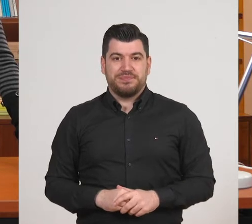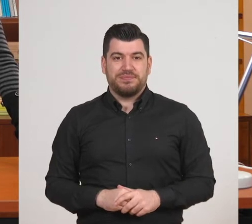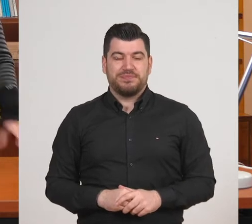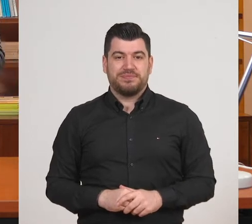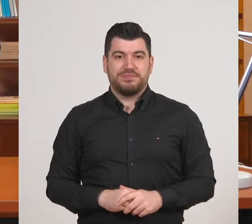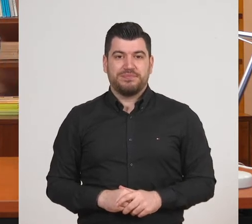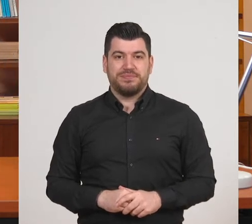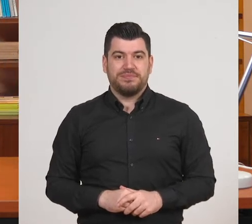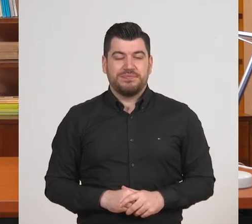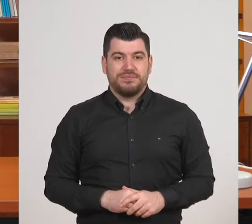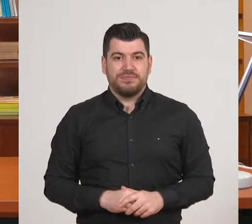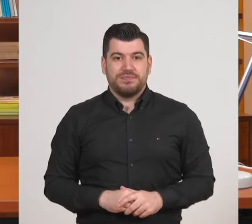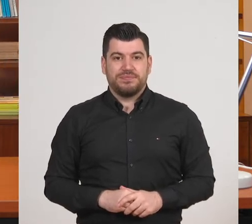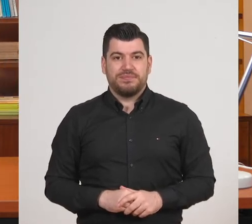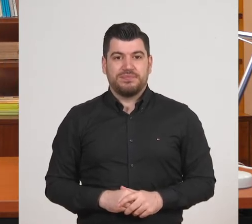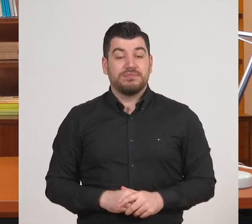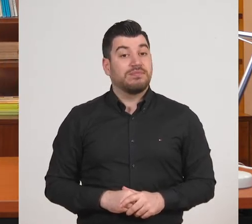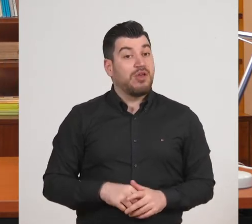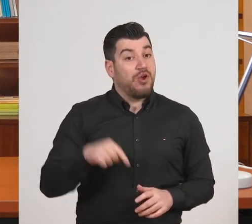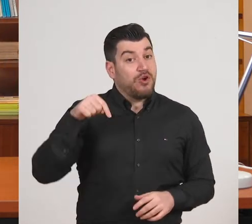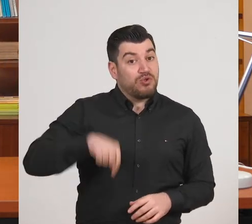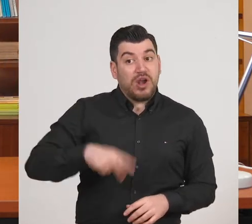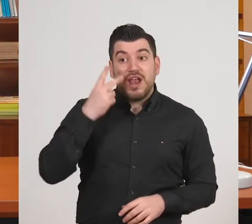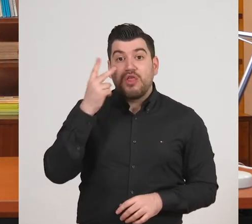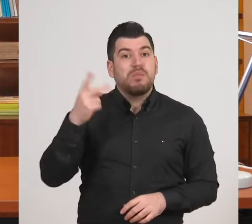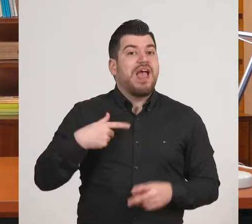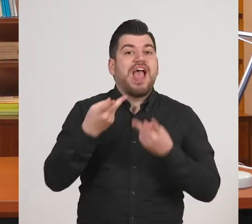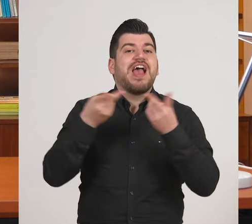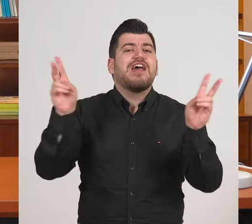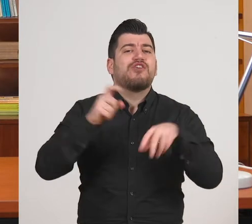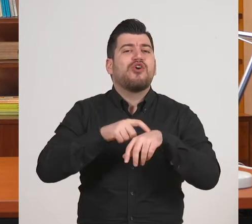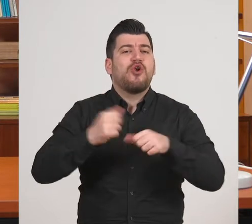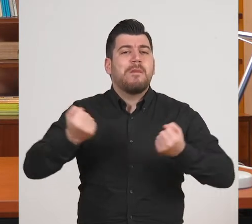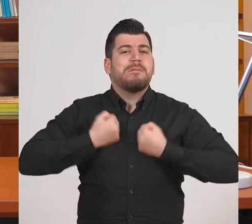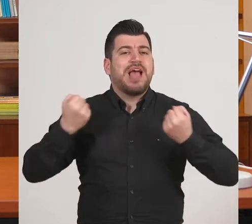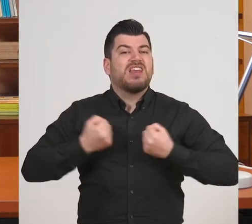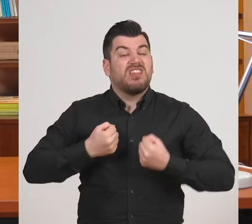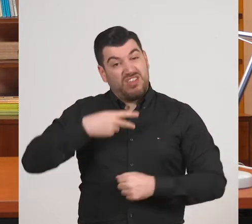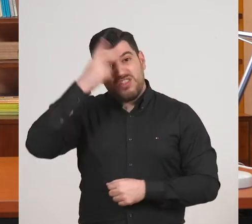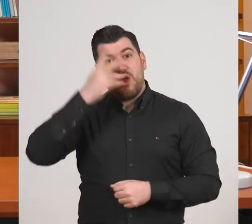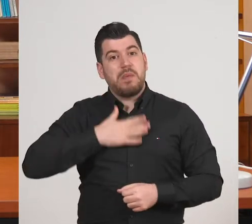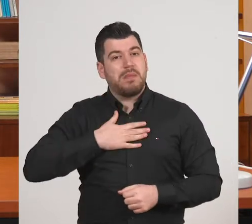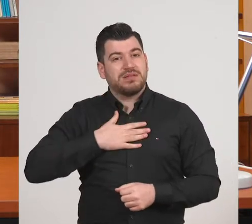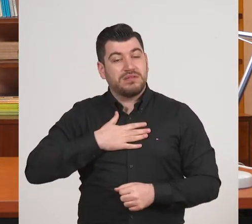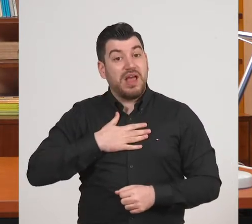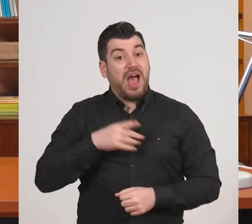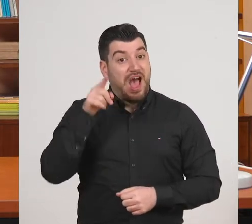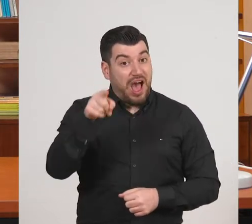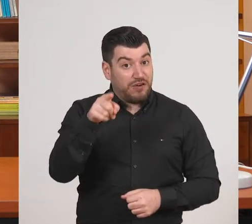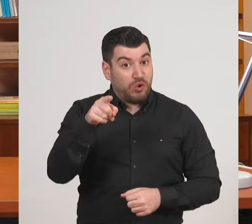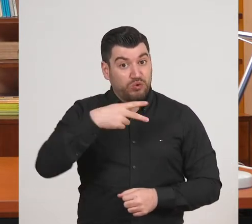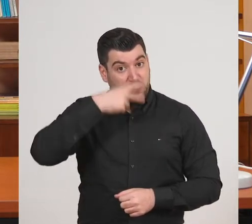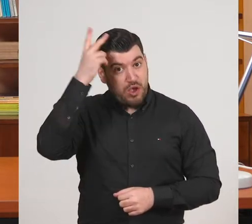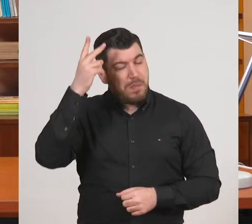Τώρα, ας δούμε αυτό το δικαίωμά μας στο ελεύθερο χρόνο και στο παιχνίδι πιο αναλυτικά, γιατί είναι αυτό που θα